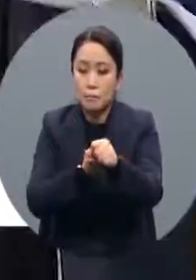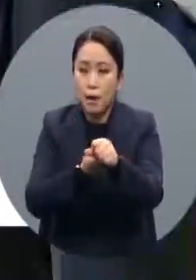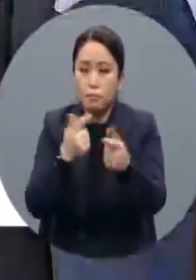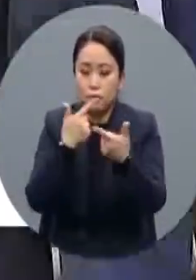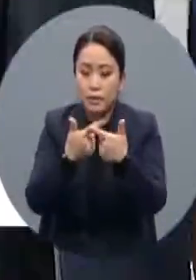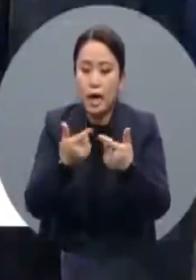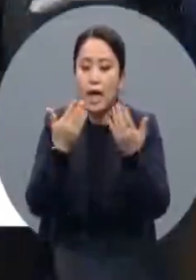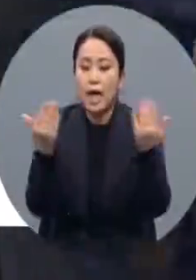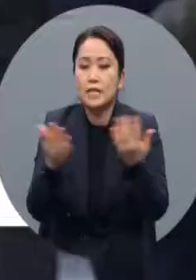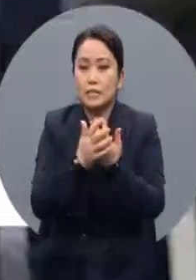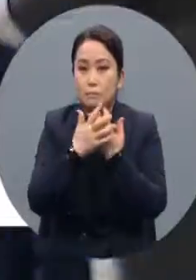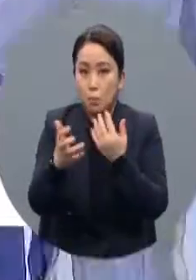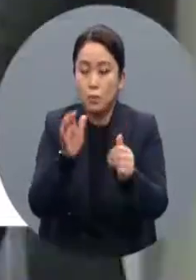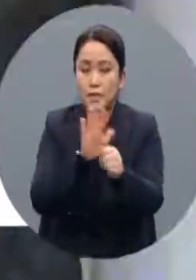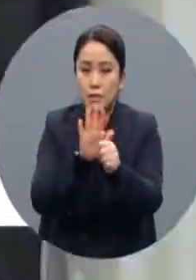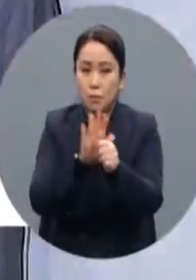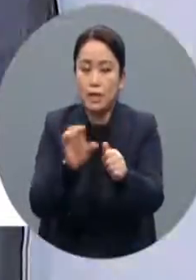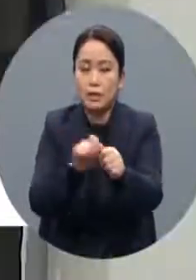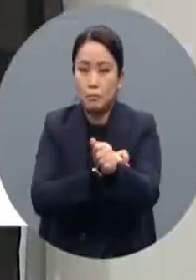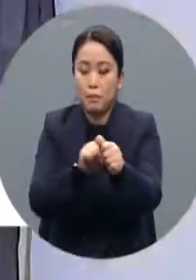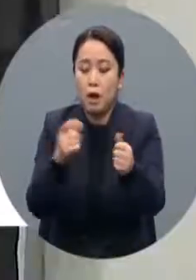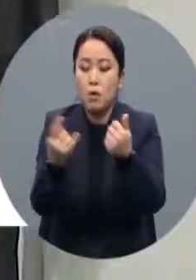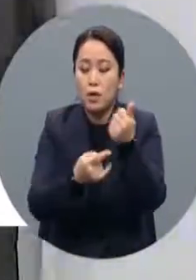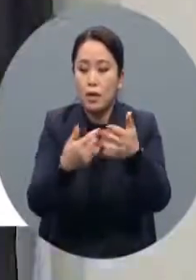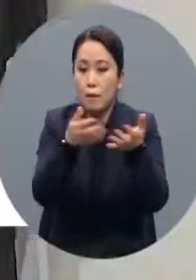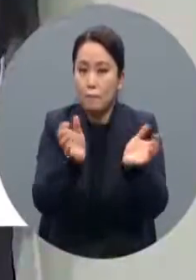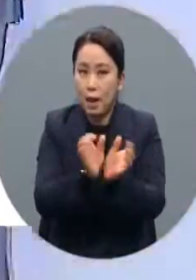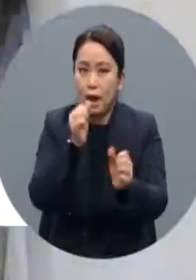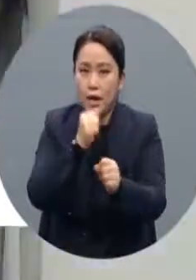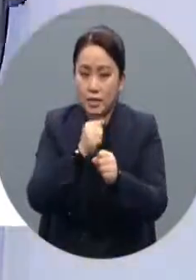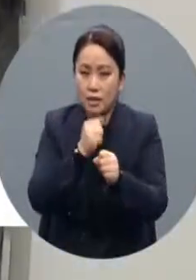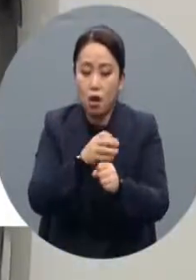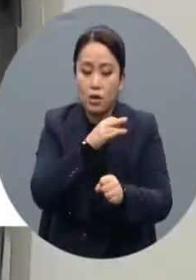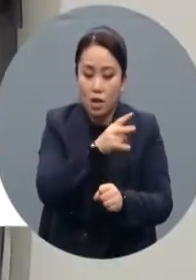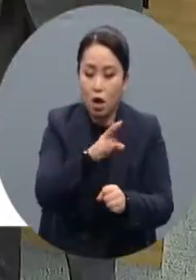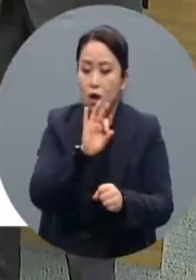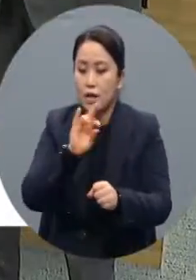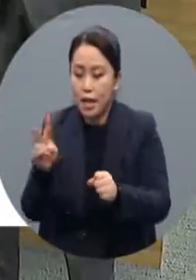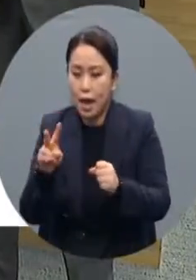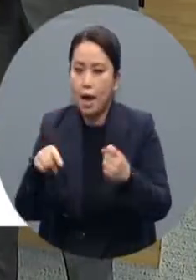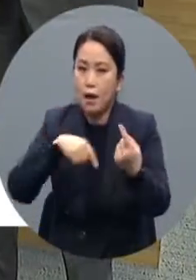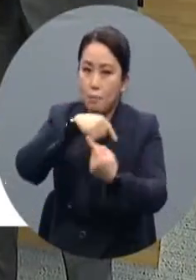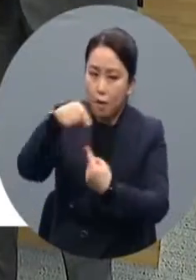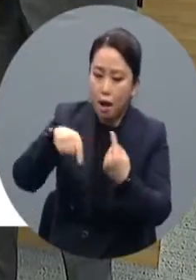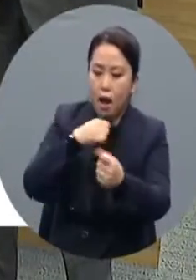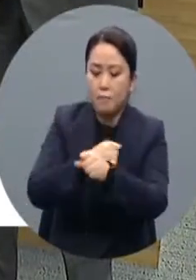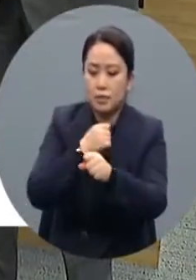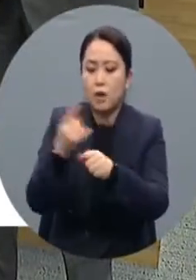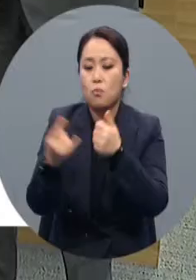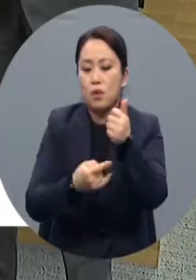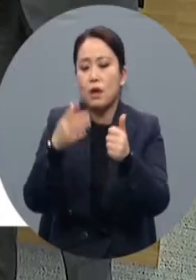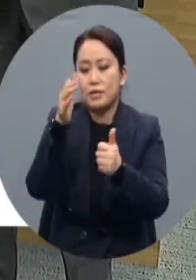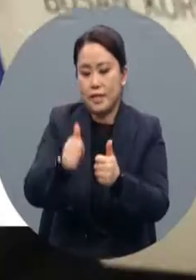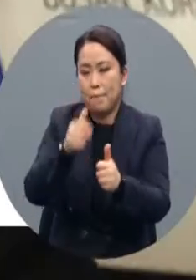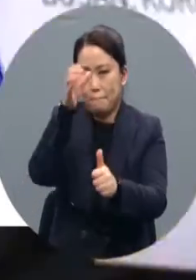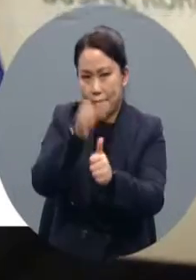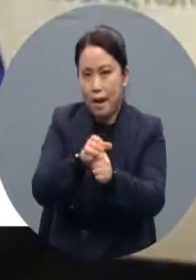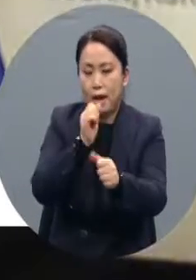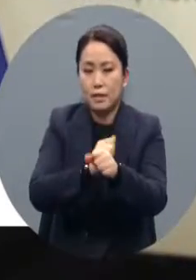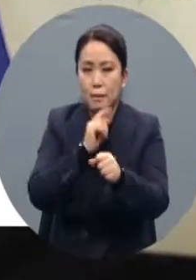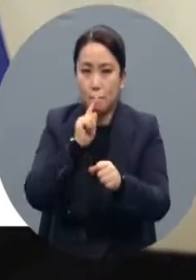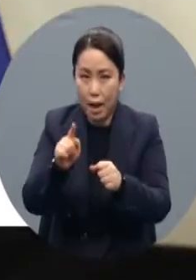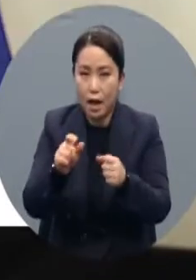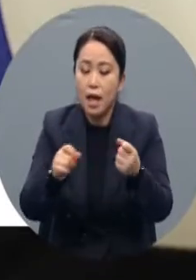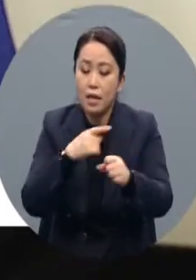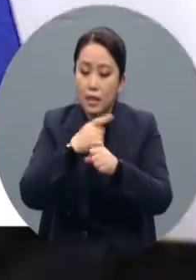내년부터 2년 동안 여야가 번갈아 위원장을 맡기로 합의했습니다. 부산엑스포 특위 활동 기간은 내년 1월